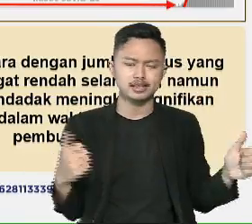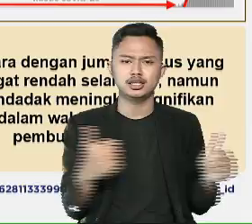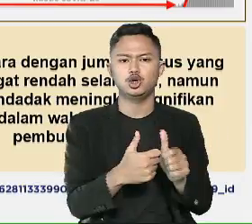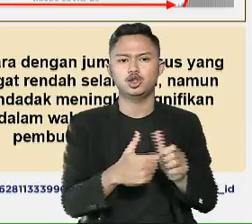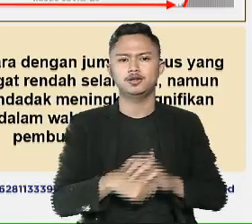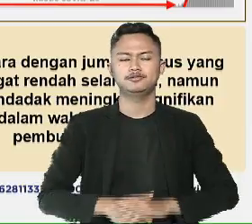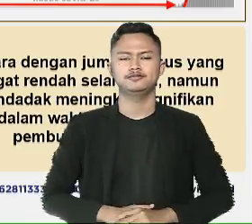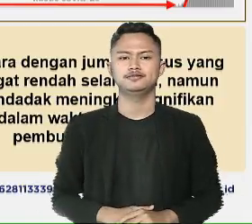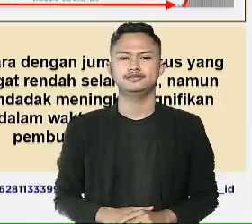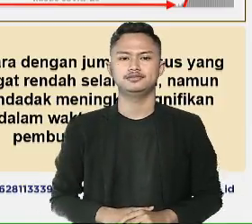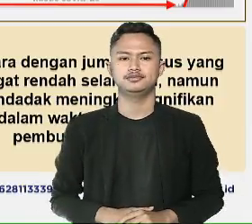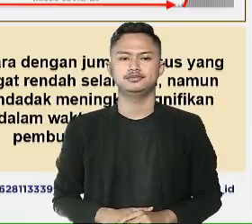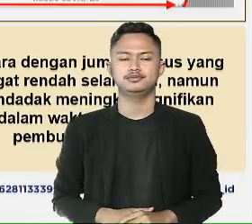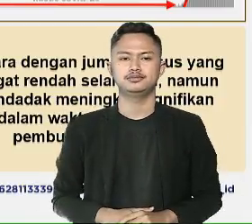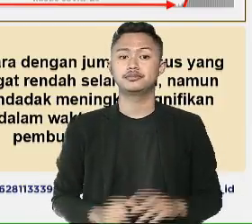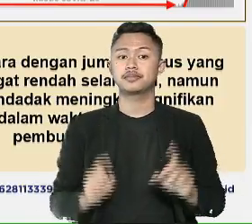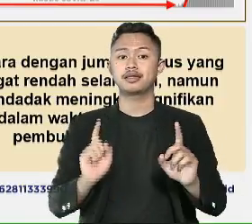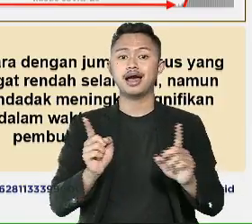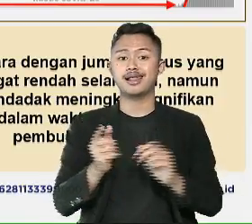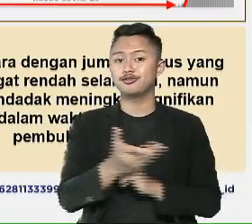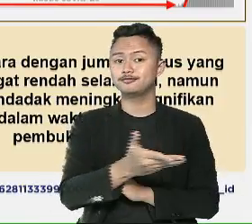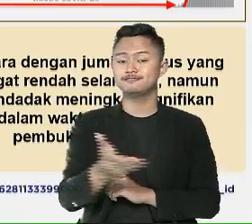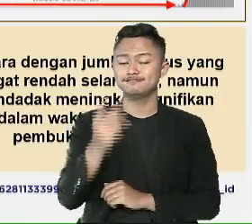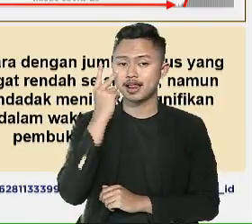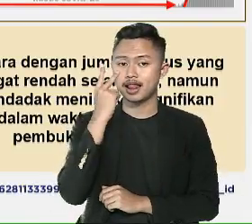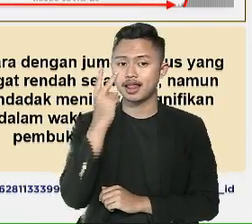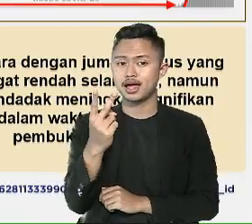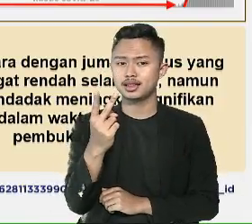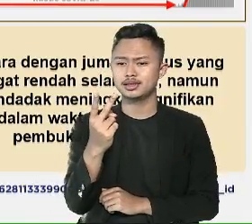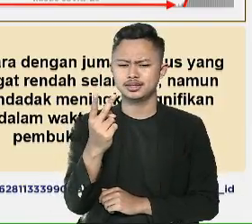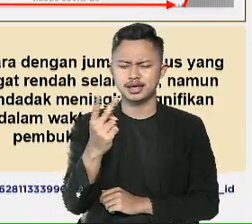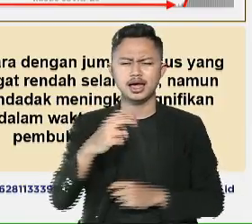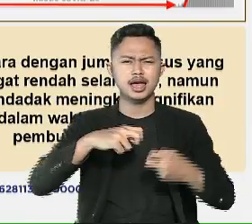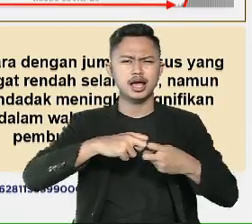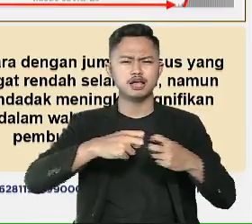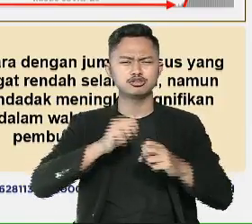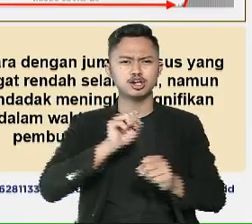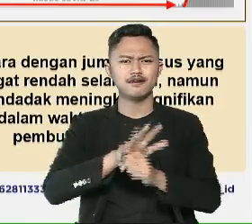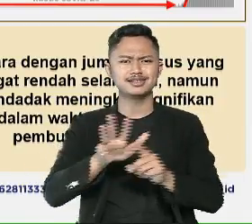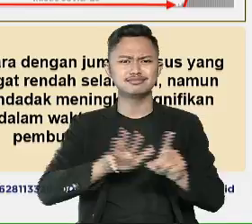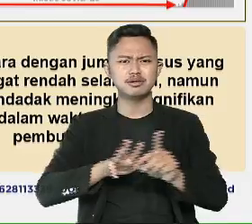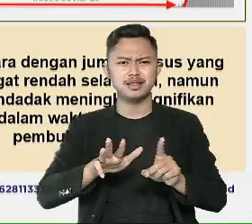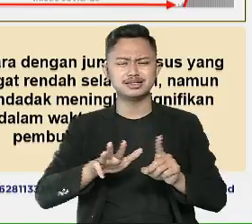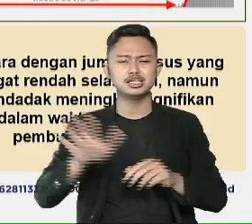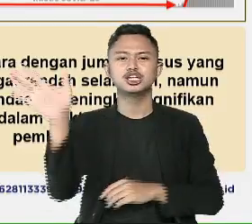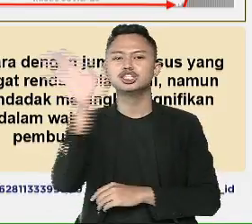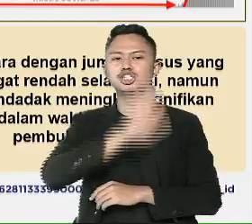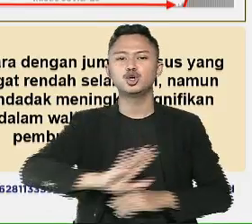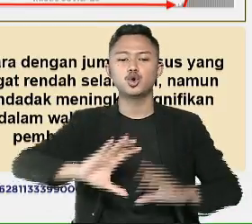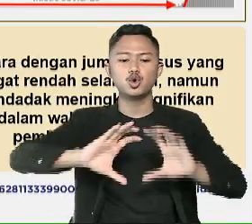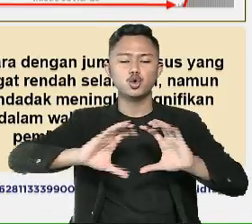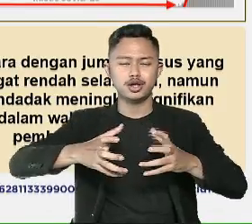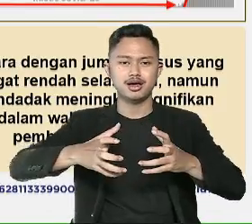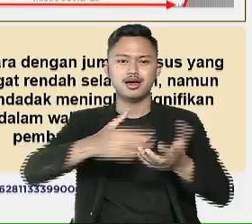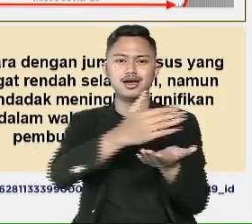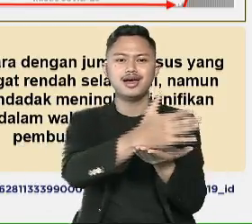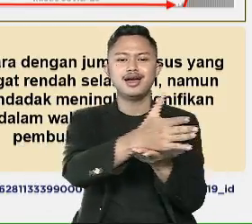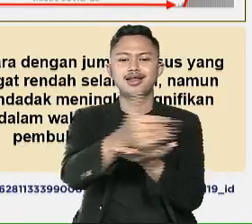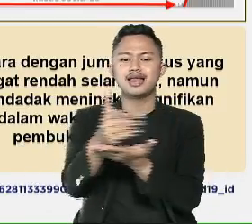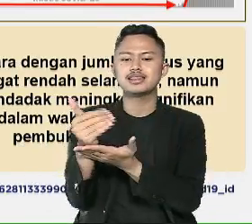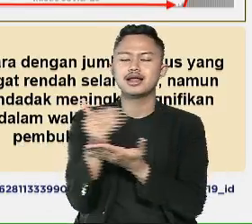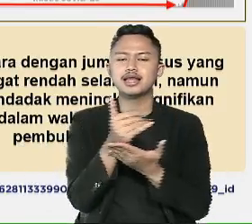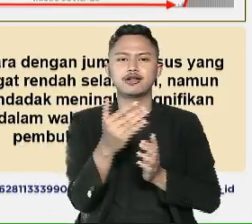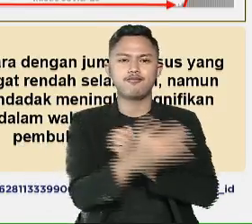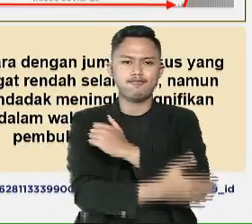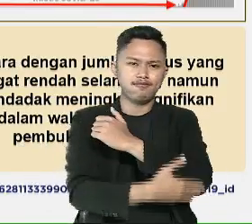masyarakat. Apabila kita lihat dari sisi perkembangan kasus COVID-19 secara global, data di beberapa